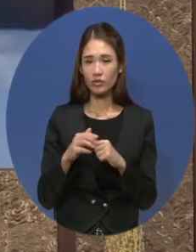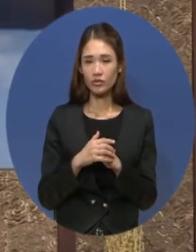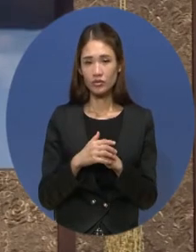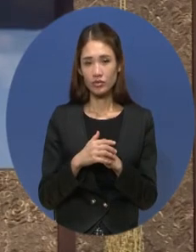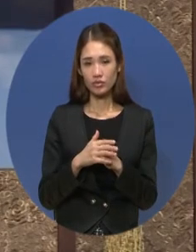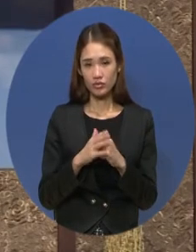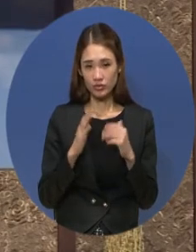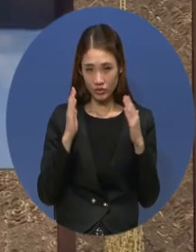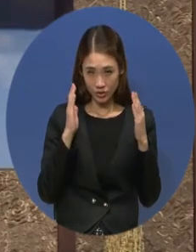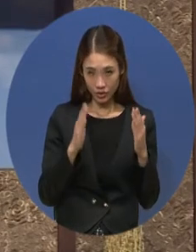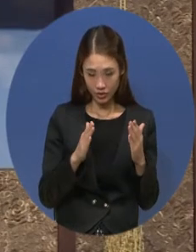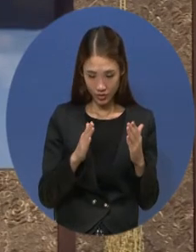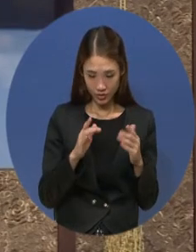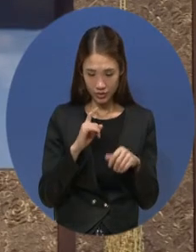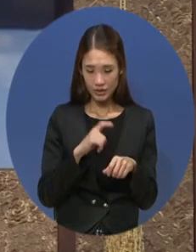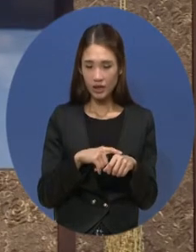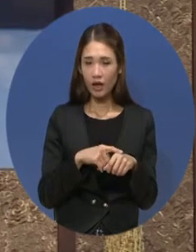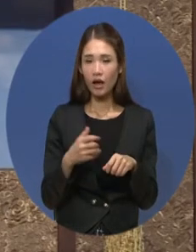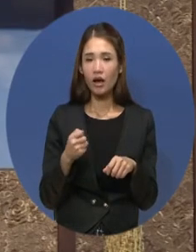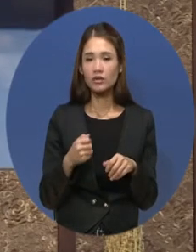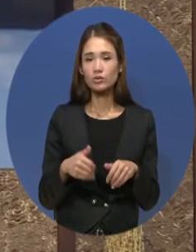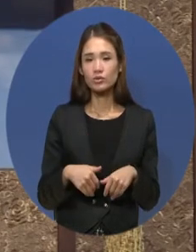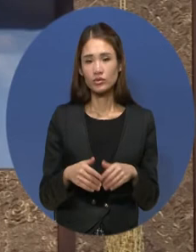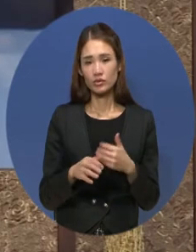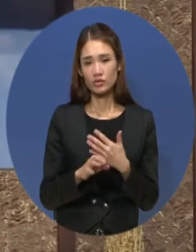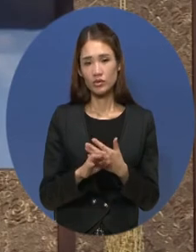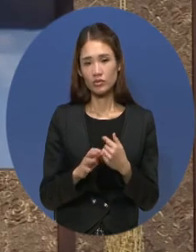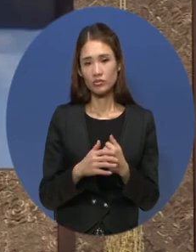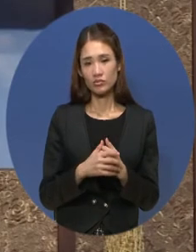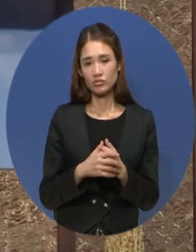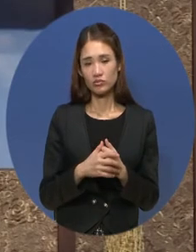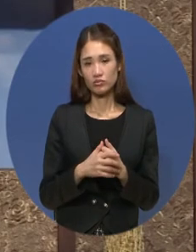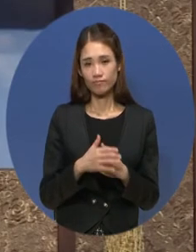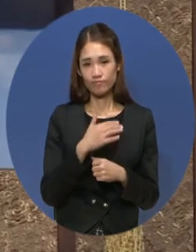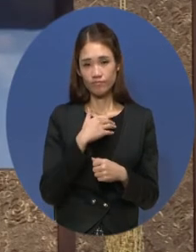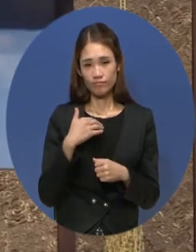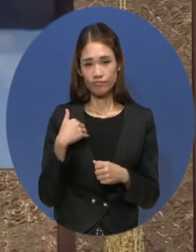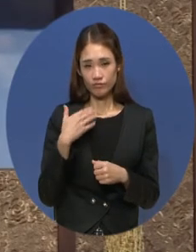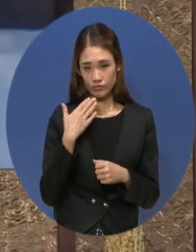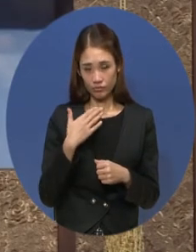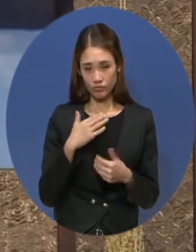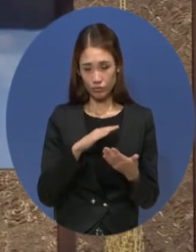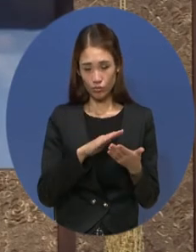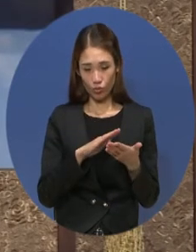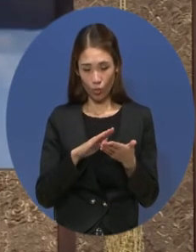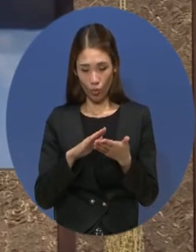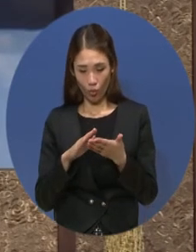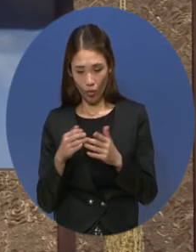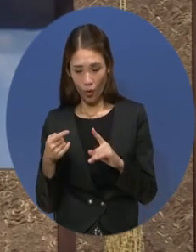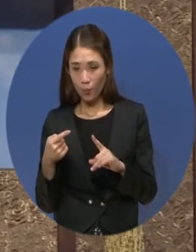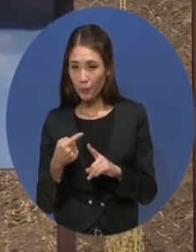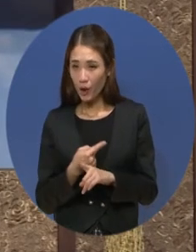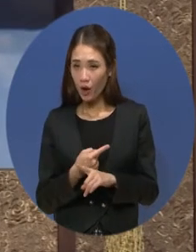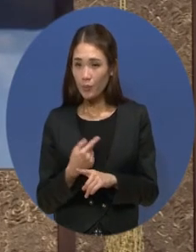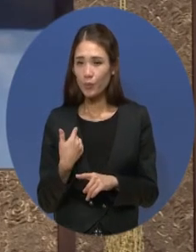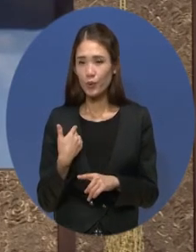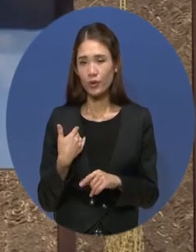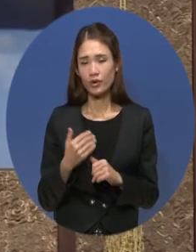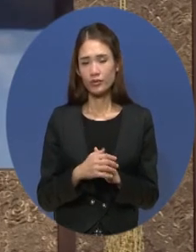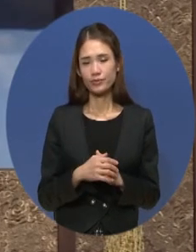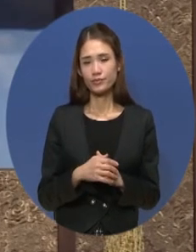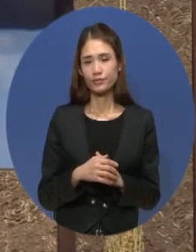집중적으로 좀 이런 시간을 가지며 4 뭐 장담할 수 있지만 어떤 변화가 있을지 모르지 않습니까 그렇죠 예 그래서